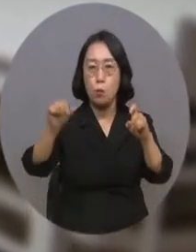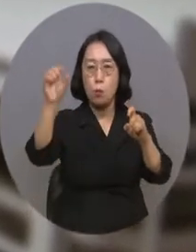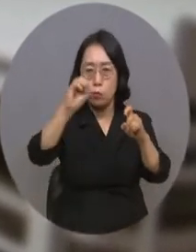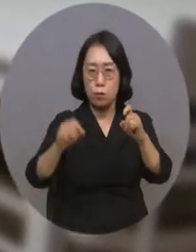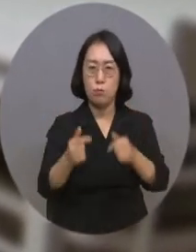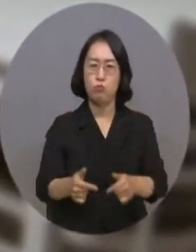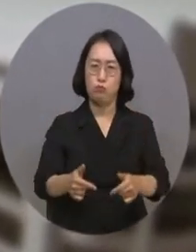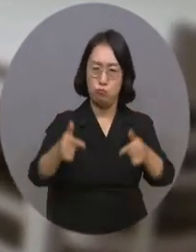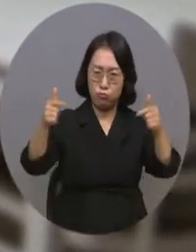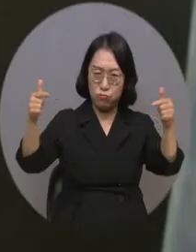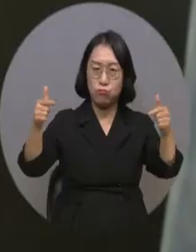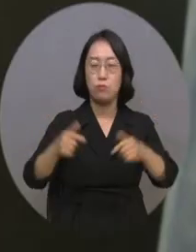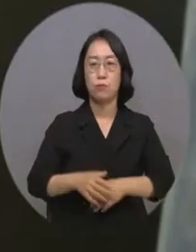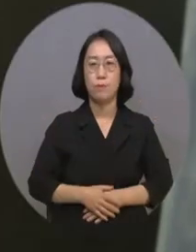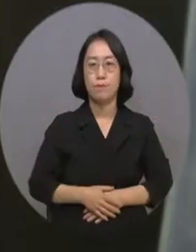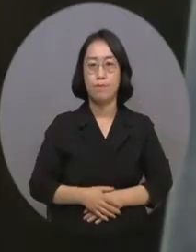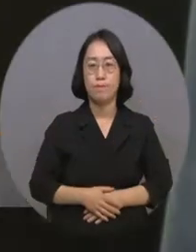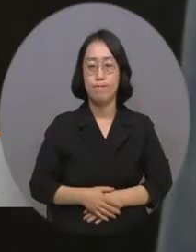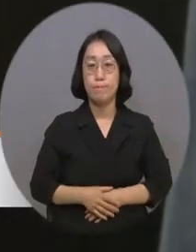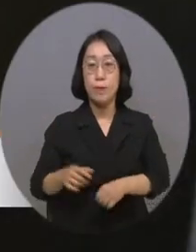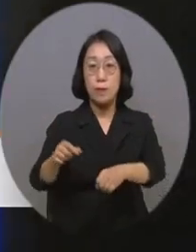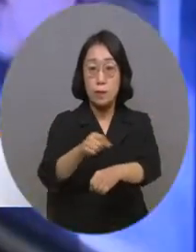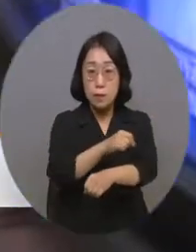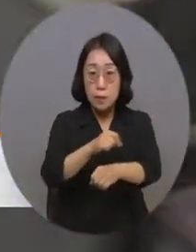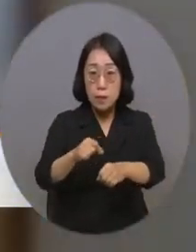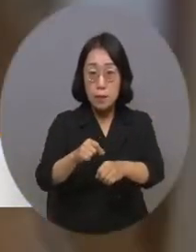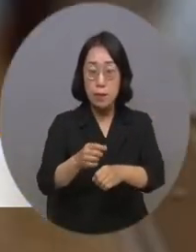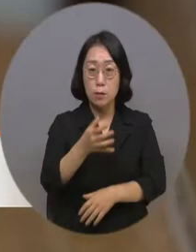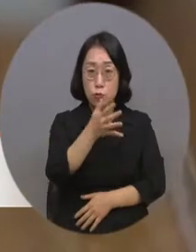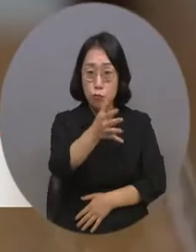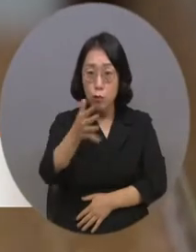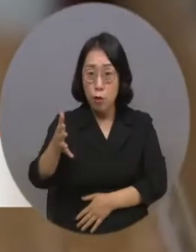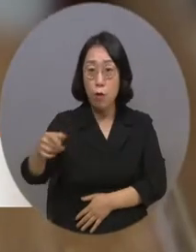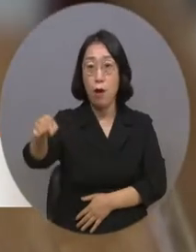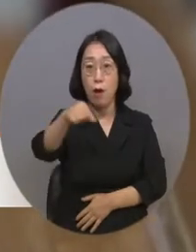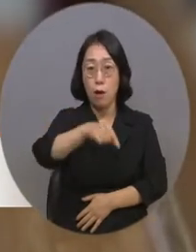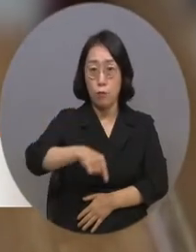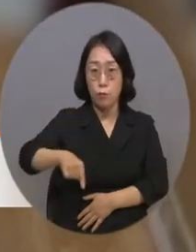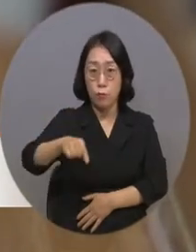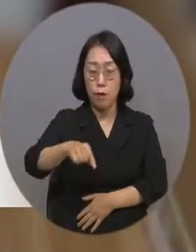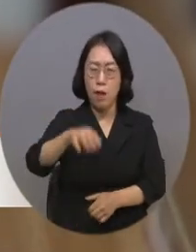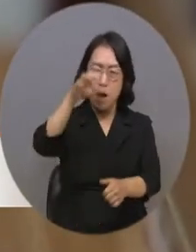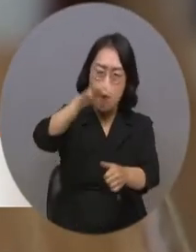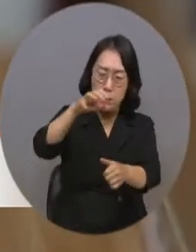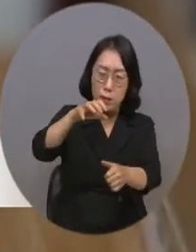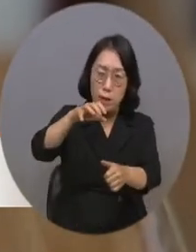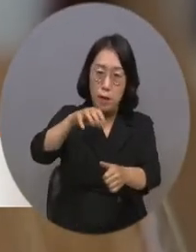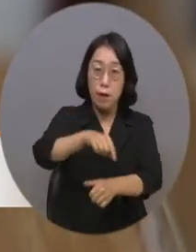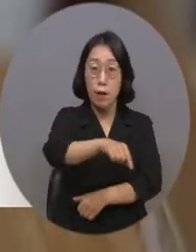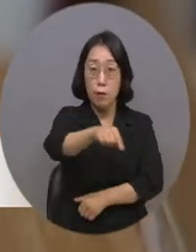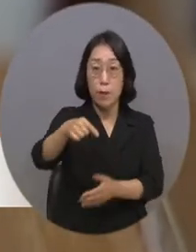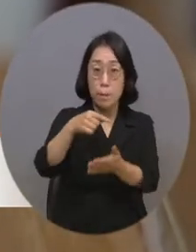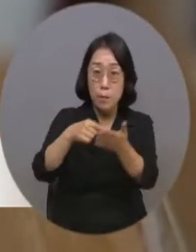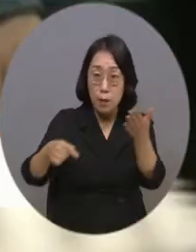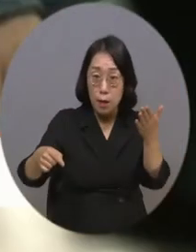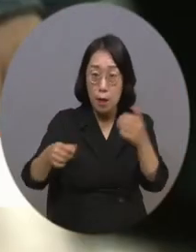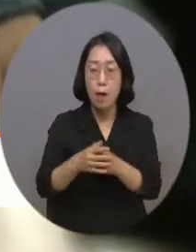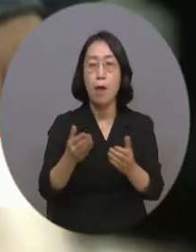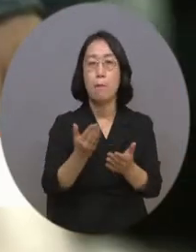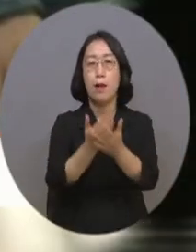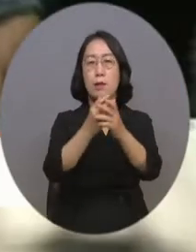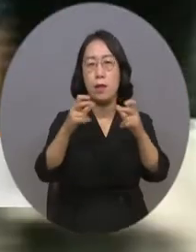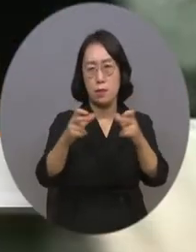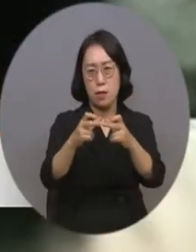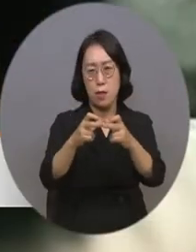것으로 밝혀졌습니다. 특히 장애 유형별로 살펴보면 학대 피해 장애인 중 발달 장애인의